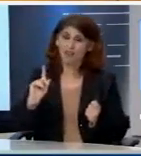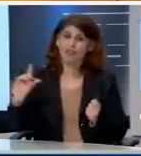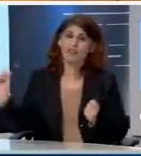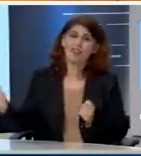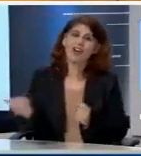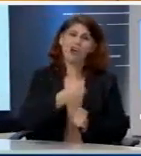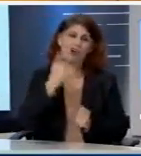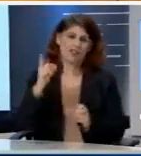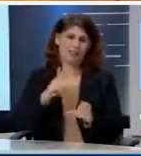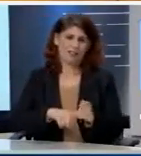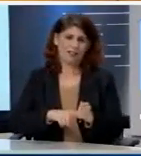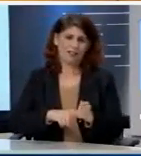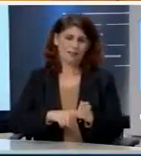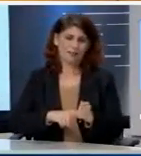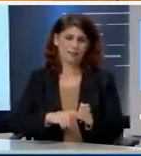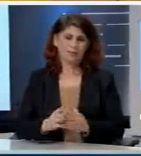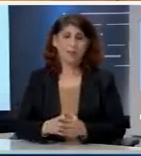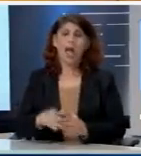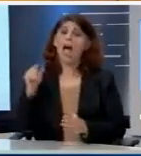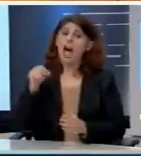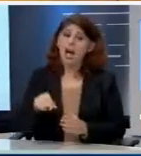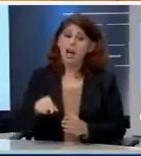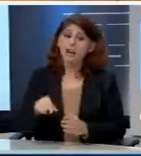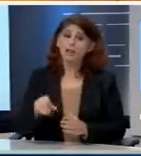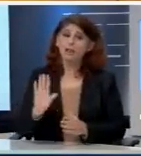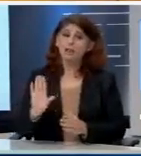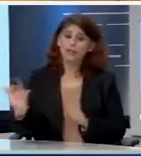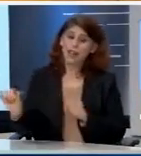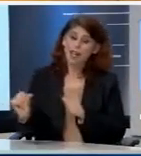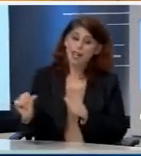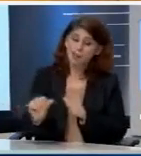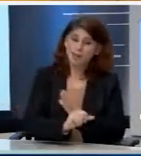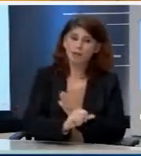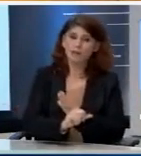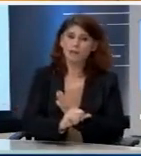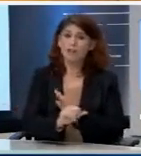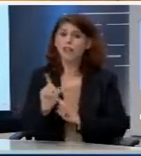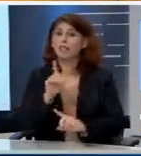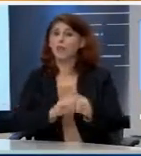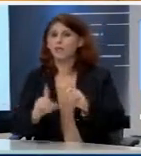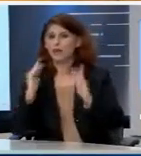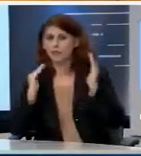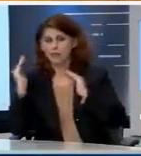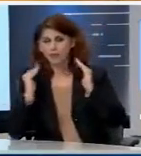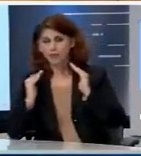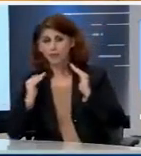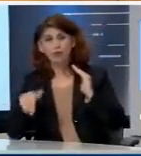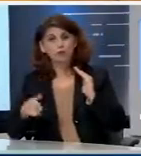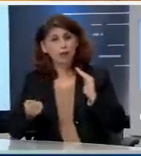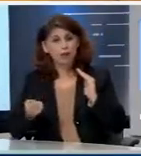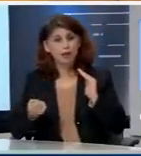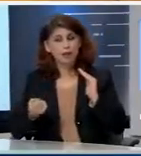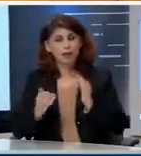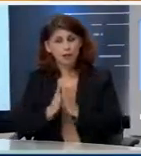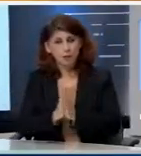για όλες τις εταιρείες. Και αυτό δεν είχε επιστροφή για όσους αμφιβάλλουν ότι το έκανα για